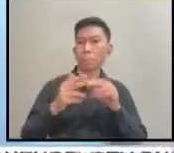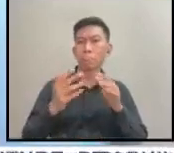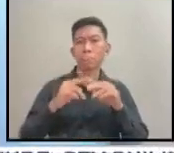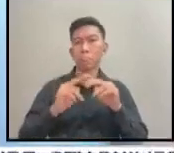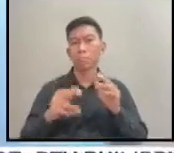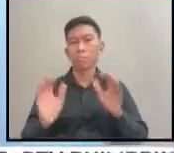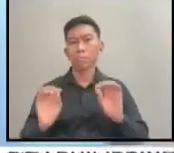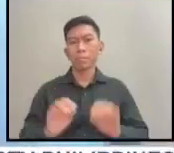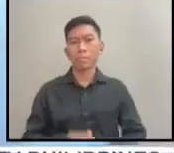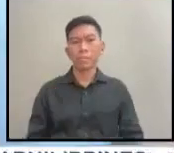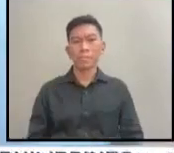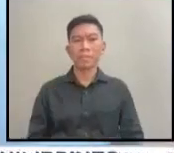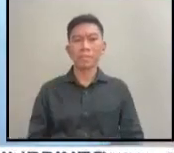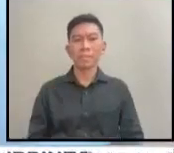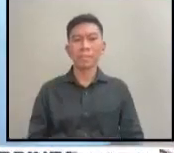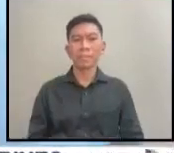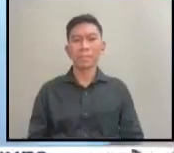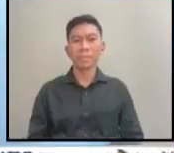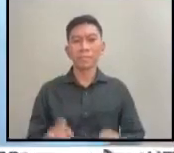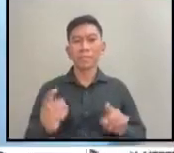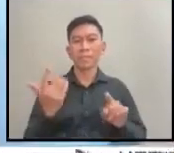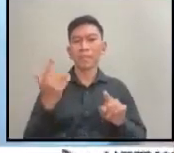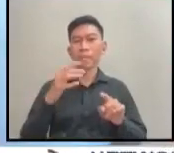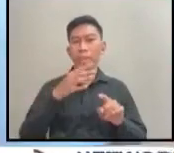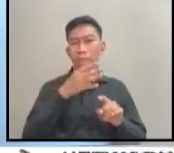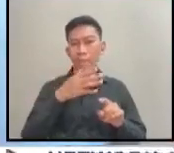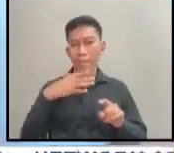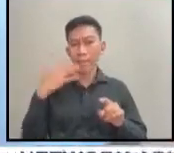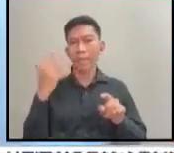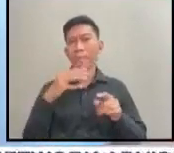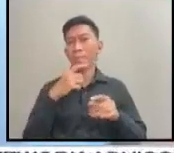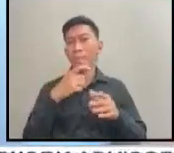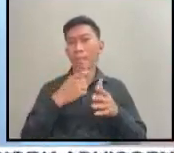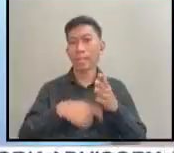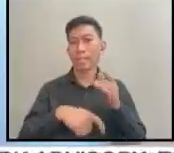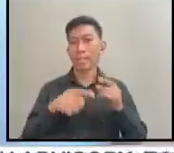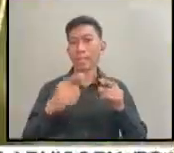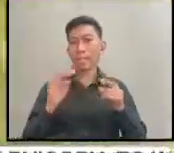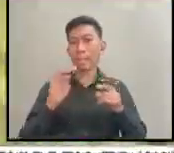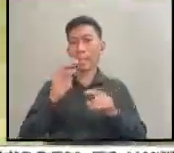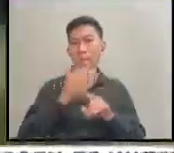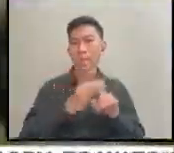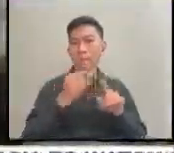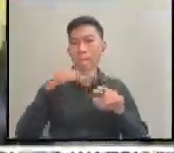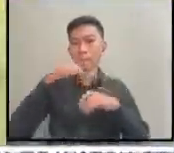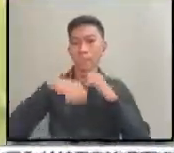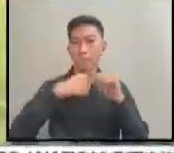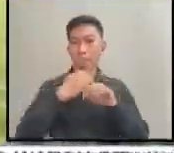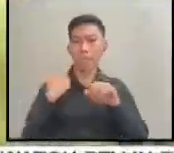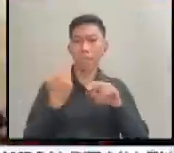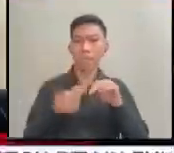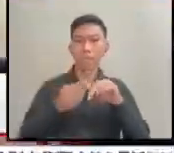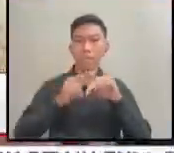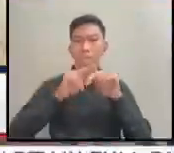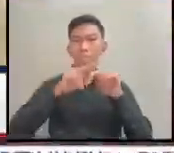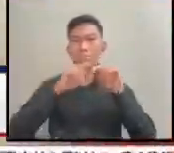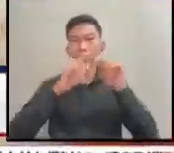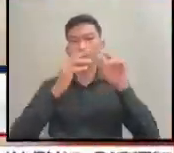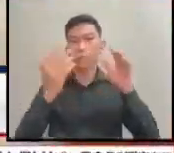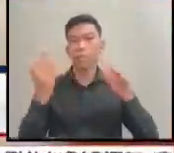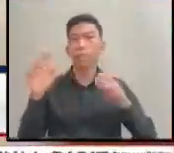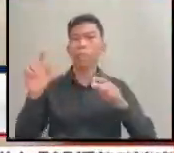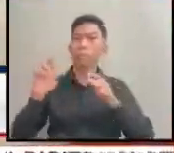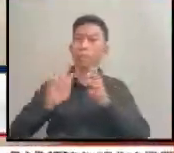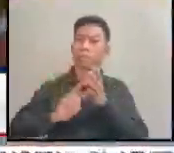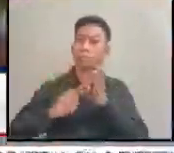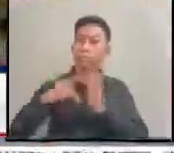Tumaas ang farm gate price ng palay noong Marso ng taong ito. Lumabas sa pag-aaral ng Philippine Statistics Authority na tumaas sa 18